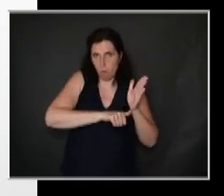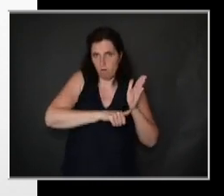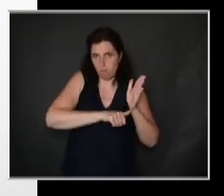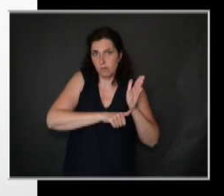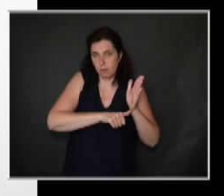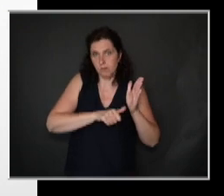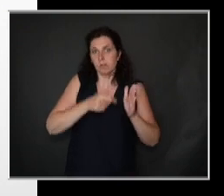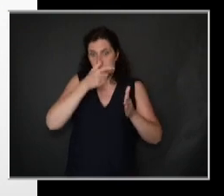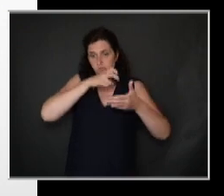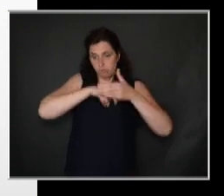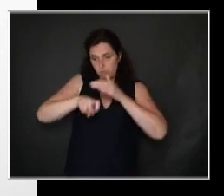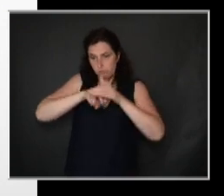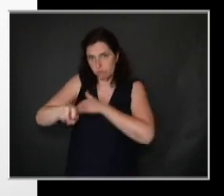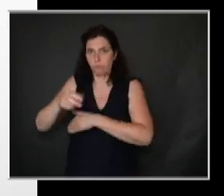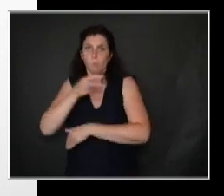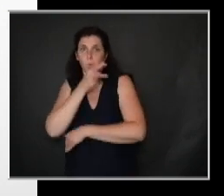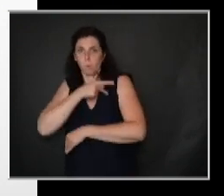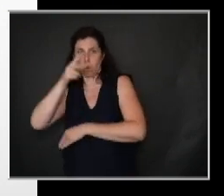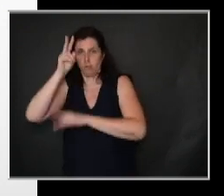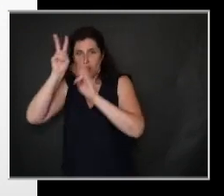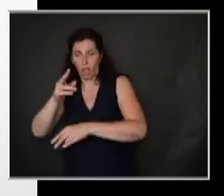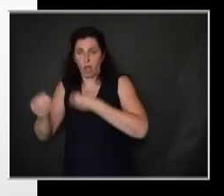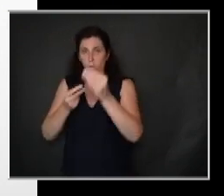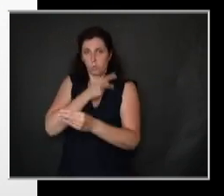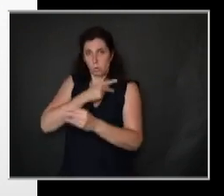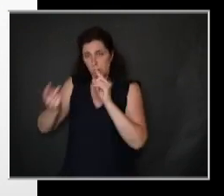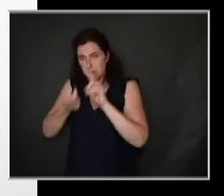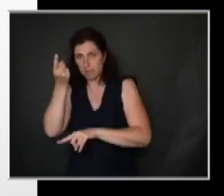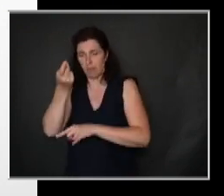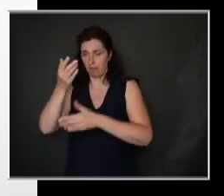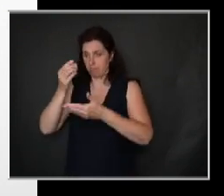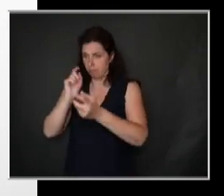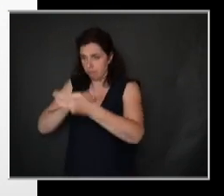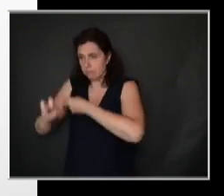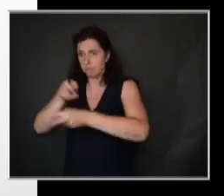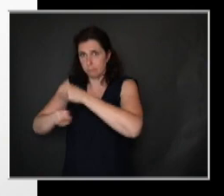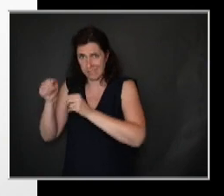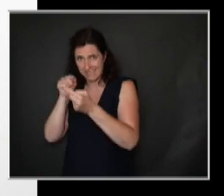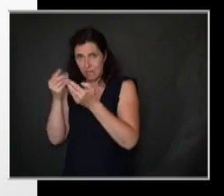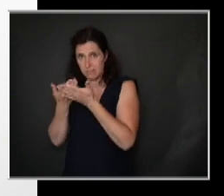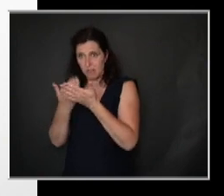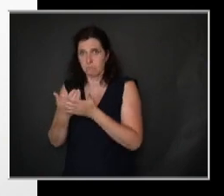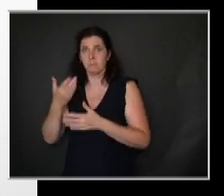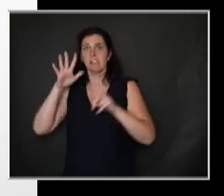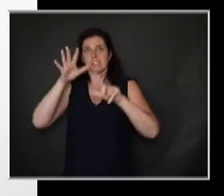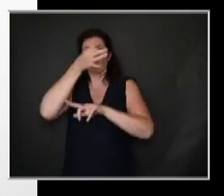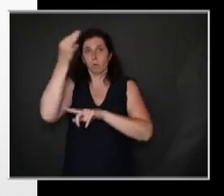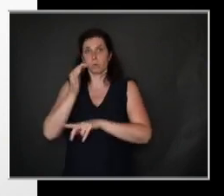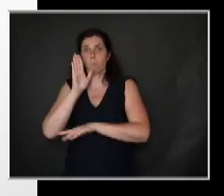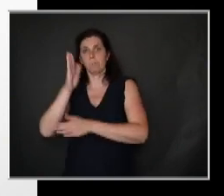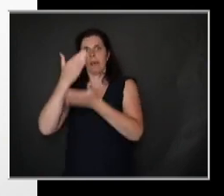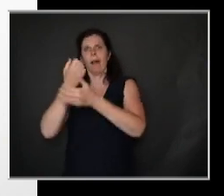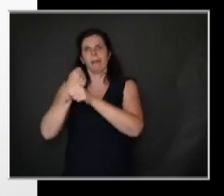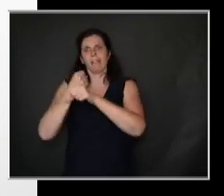chez les médecins généralistes et spécialistes, 7% des arrêts de travail, que ça représente également un grand